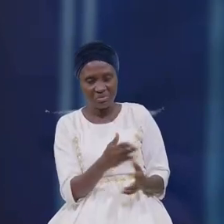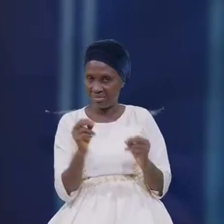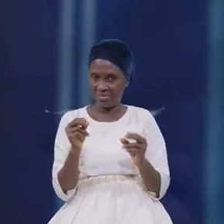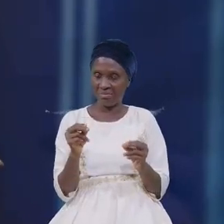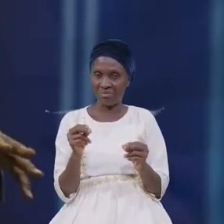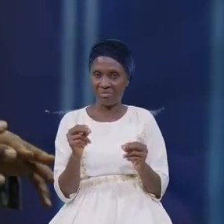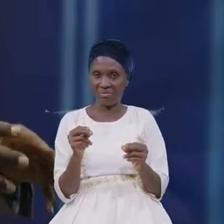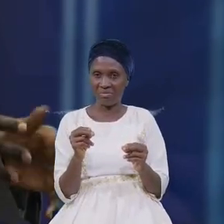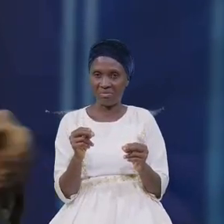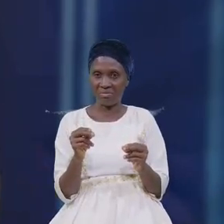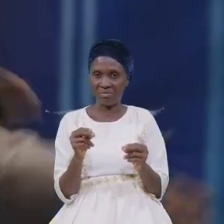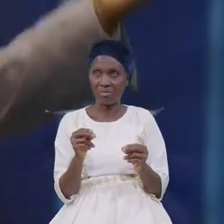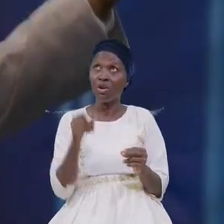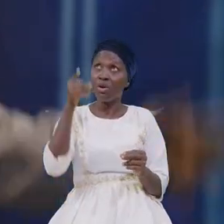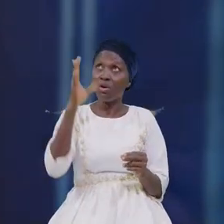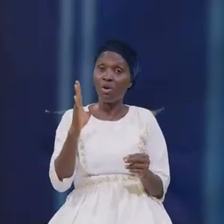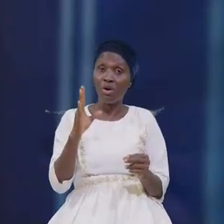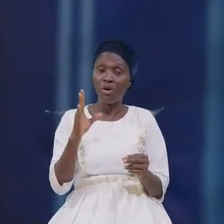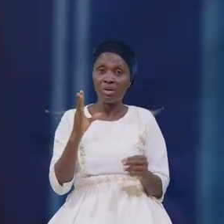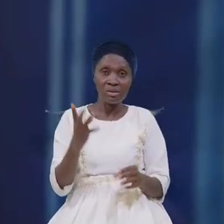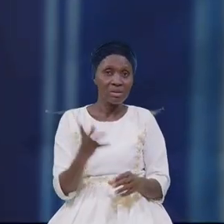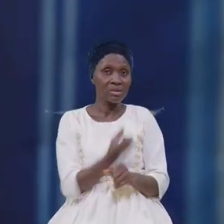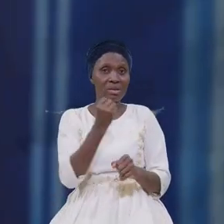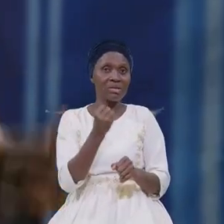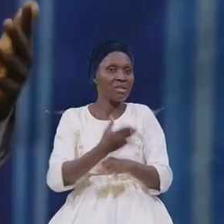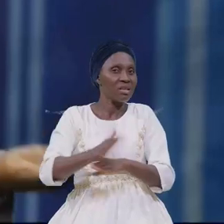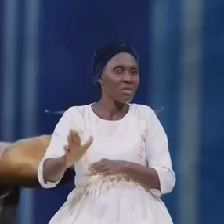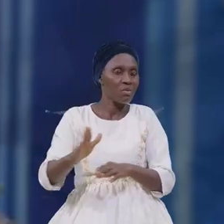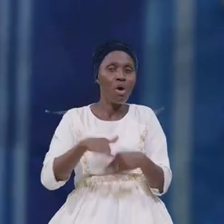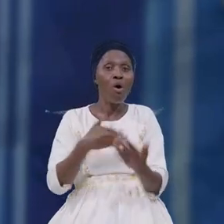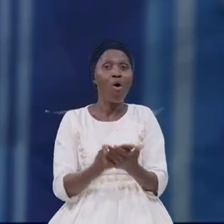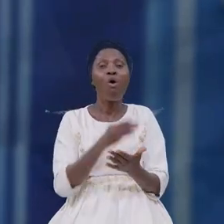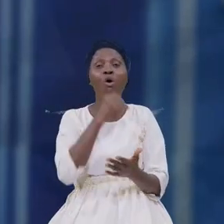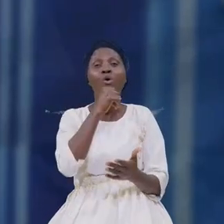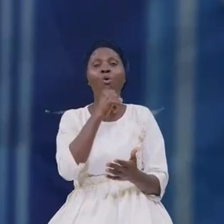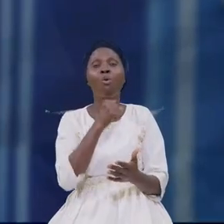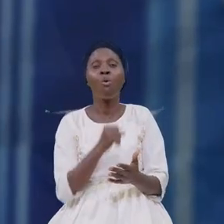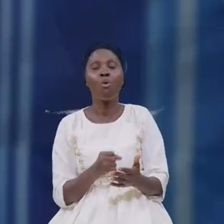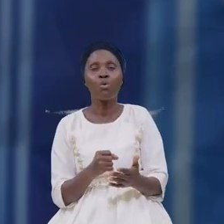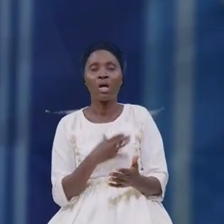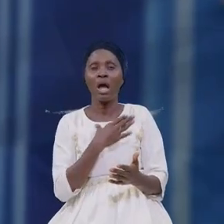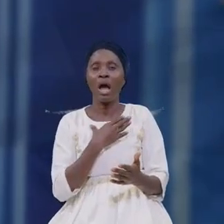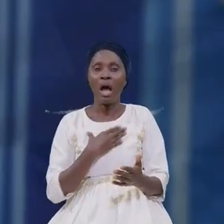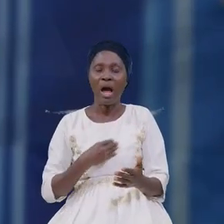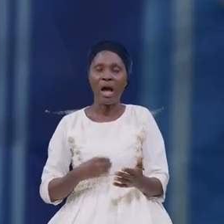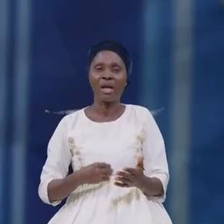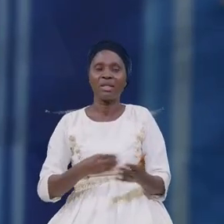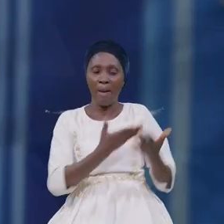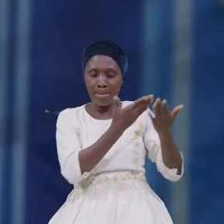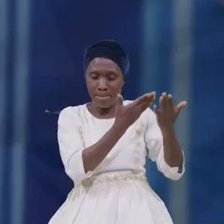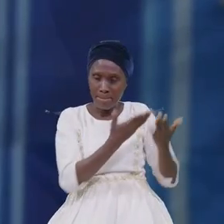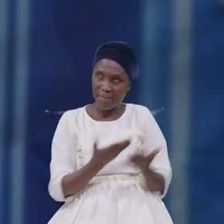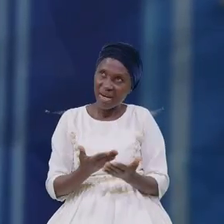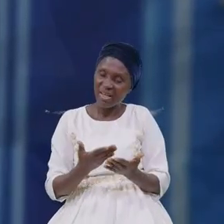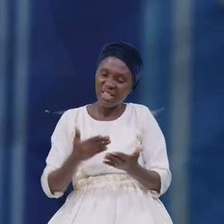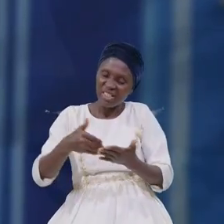non? Dieu ôte le vieux. Et Dieu apporte